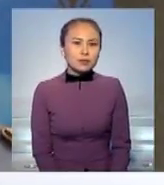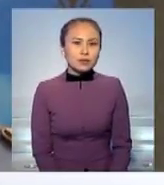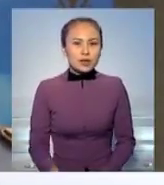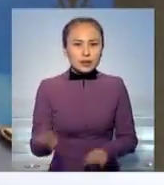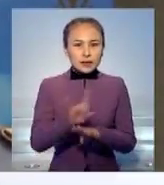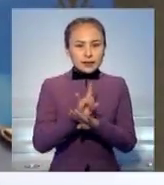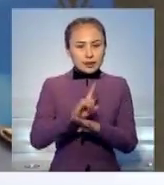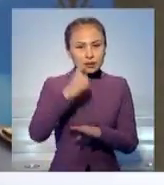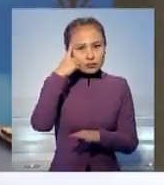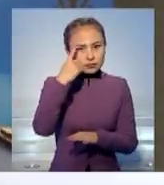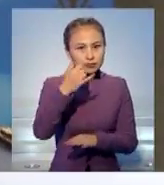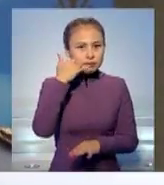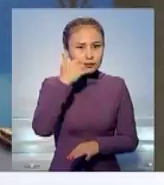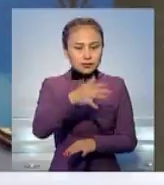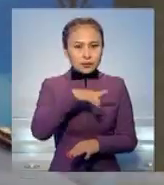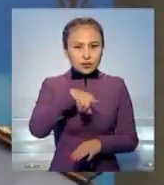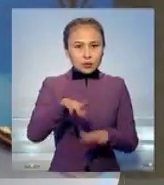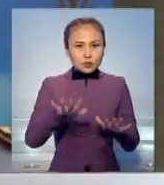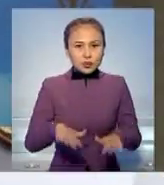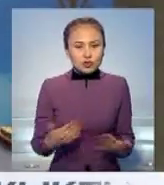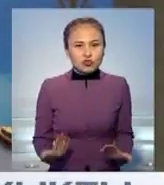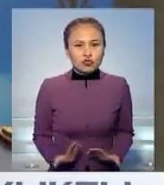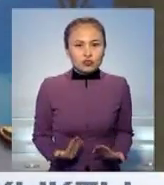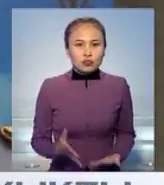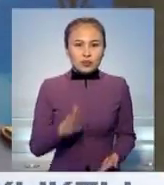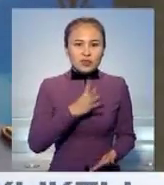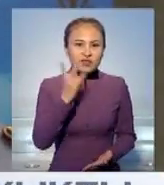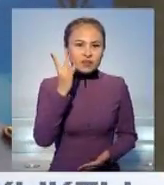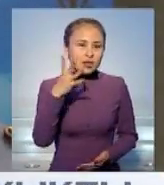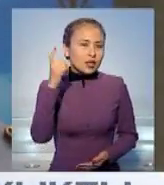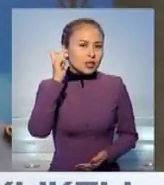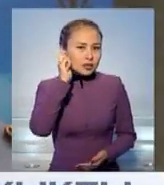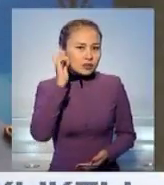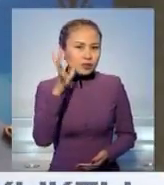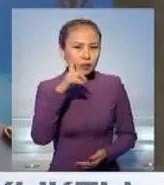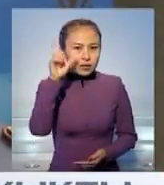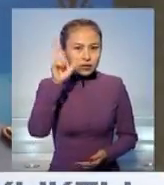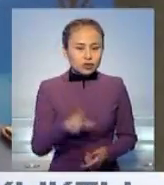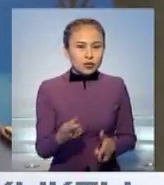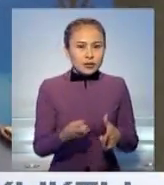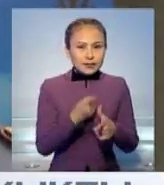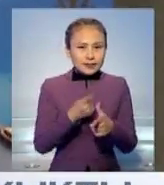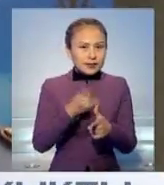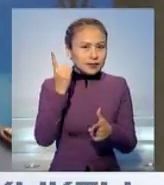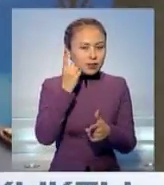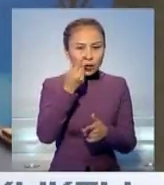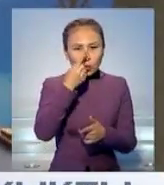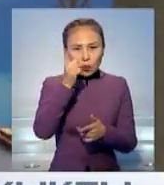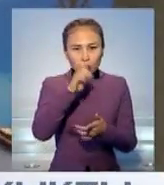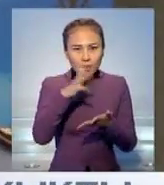Жалған ақпар таратқан азамат осы үйдің тұрғыны болып шықты. 25 жастағы азаматтан телефон мен сим-карта